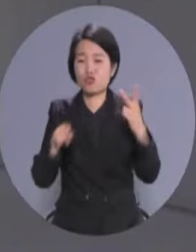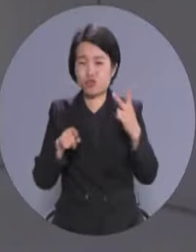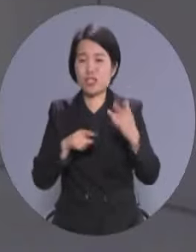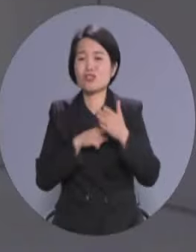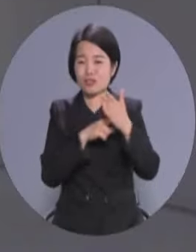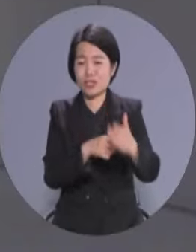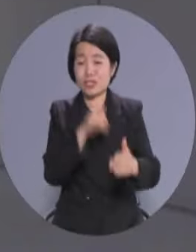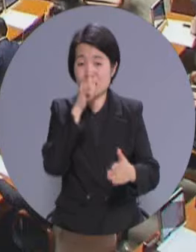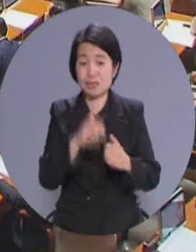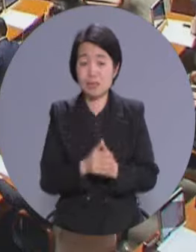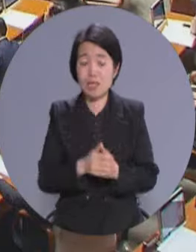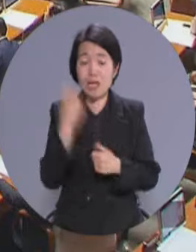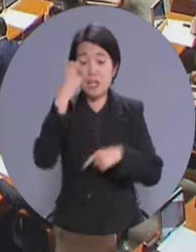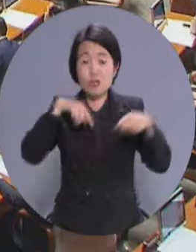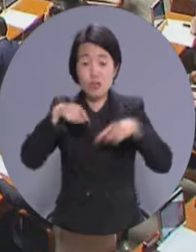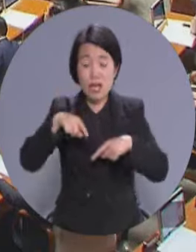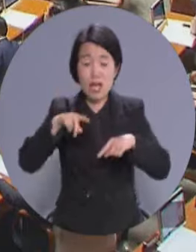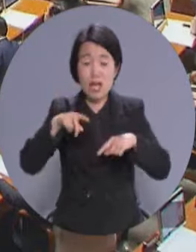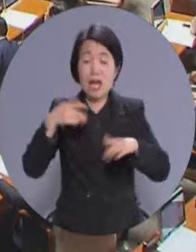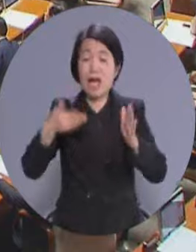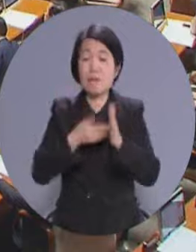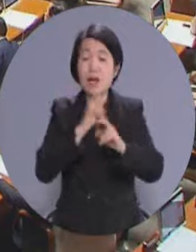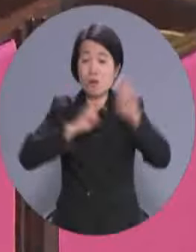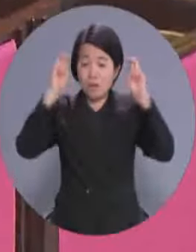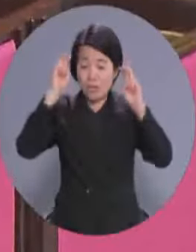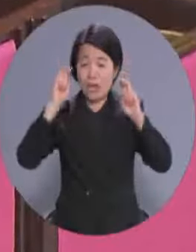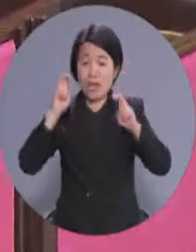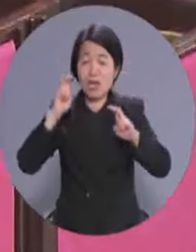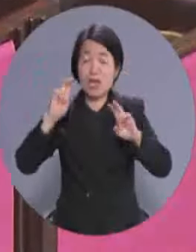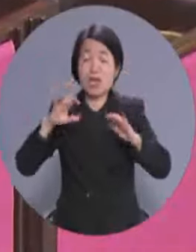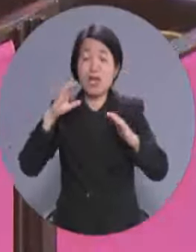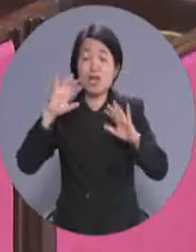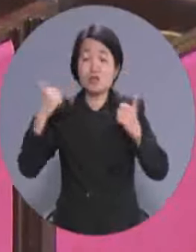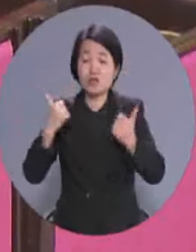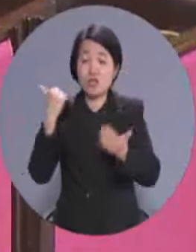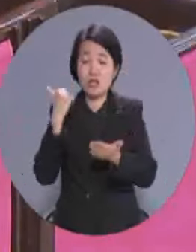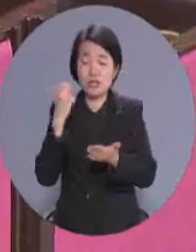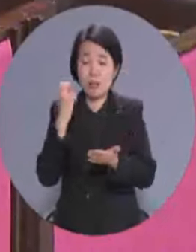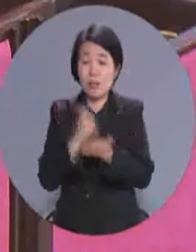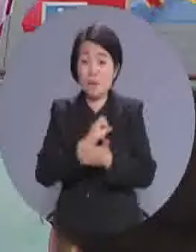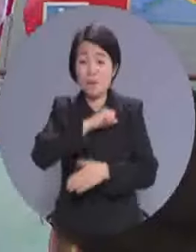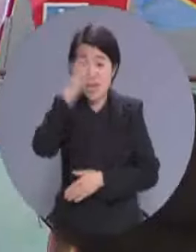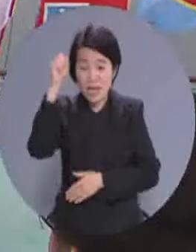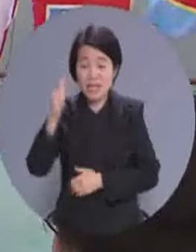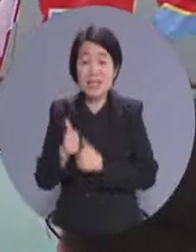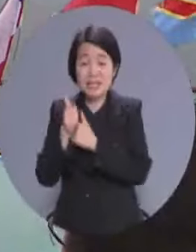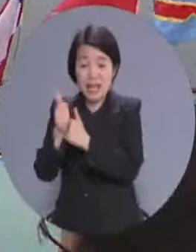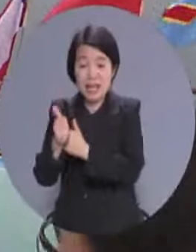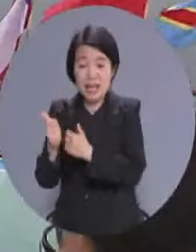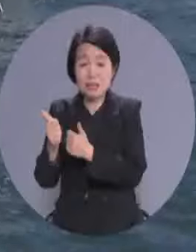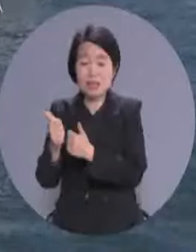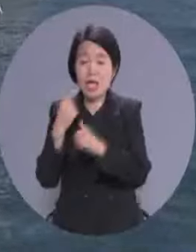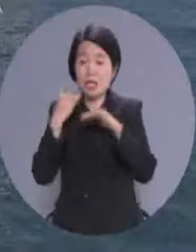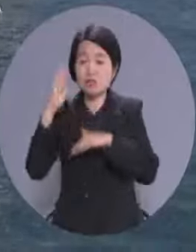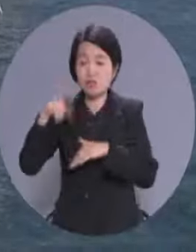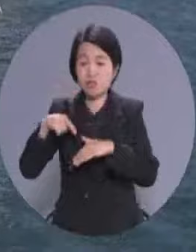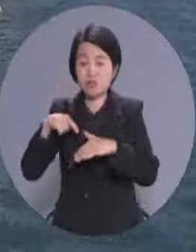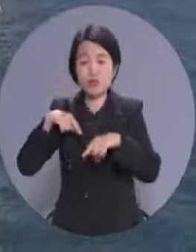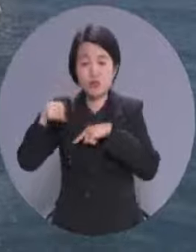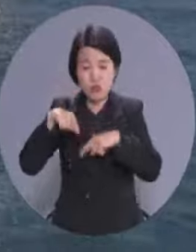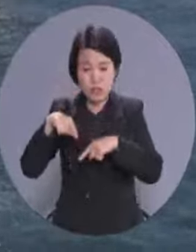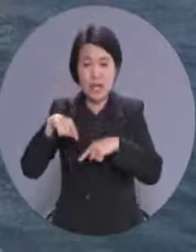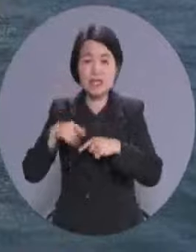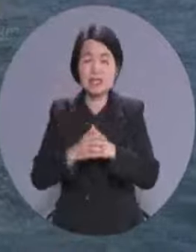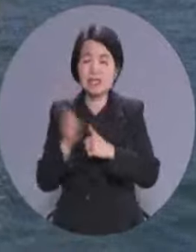항만공사가 주체인 만큼 지난달 국회 본회의를 통과한 해양레저관광진흥법에 따라 해수부가 추진하는